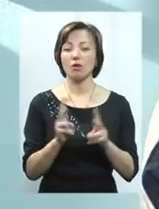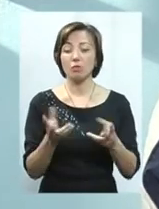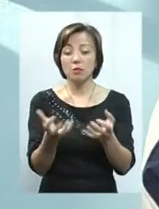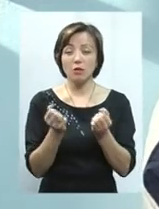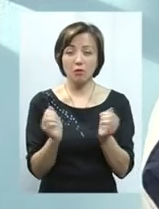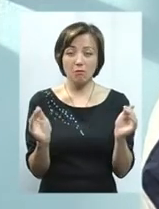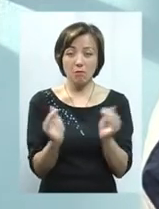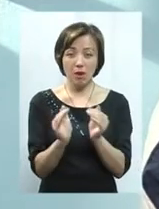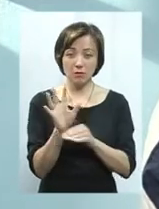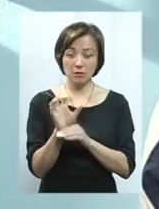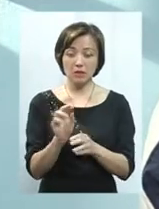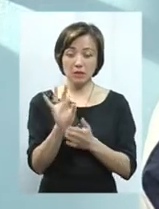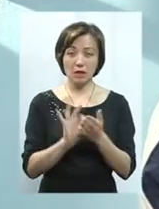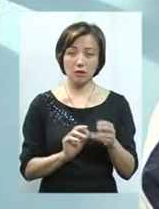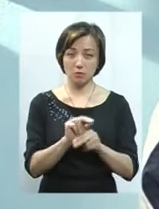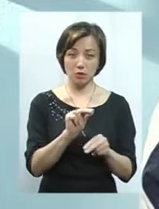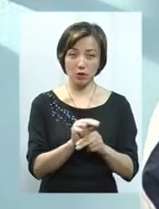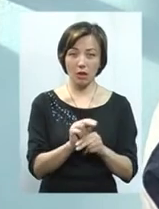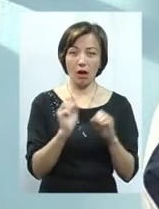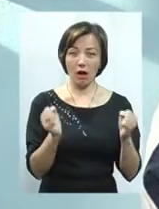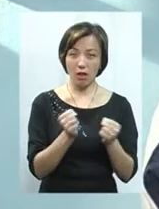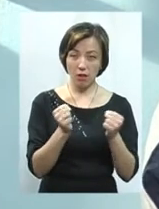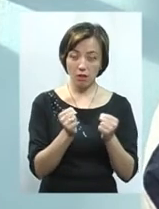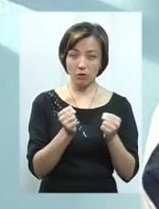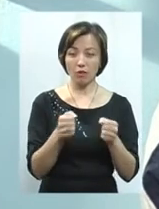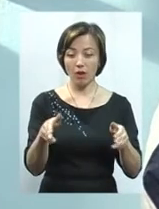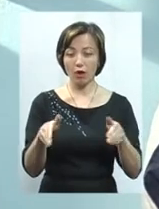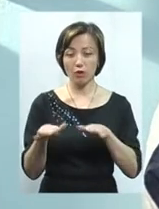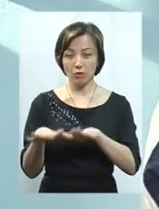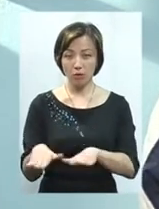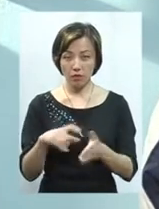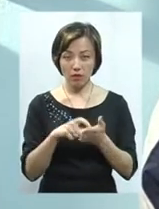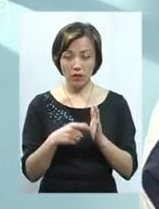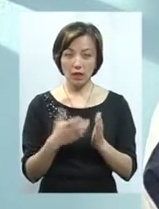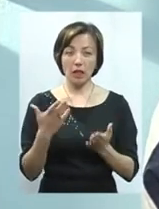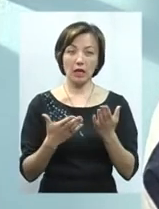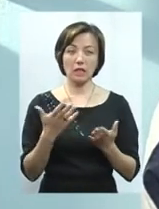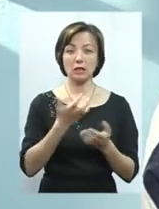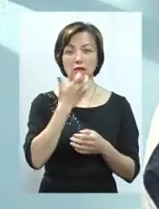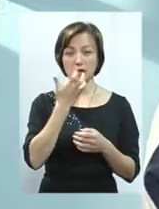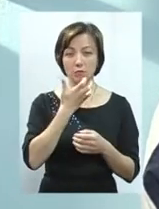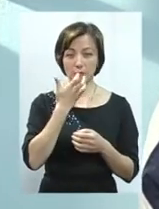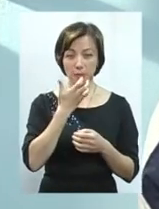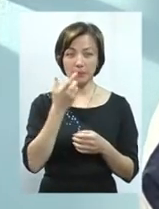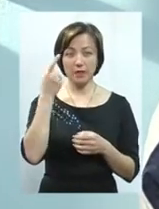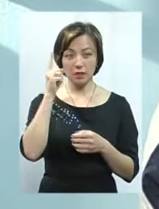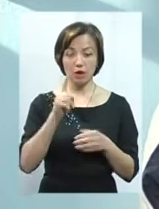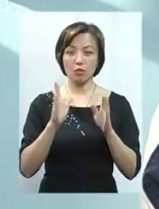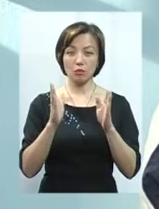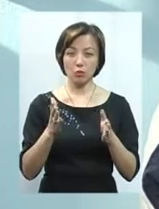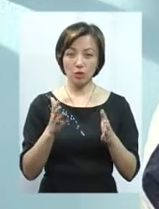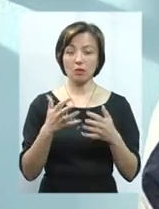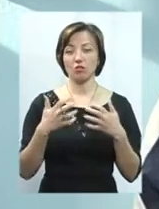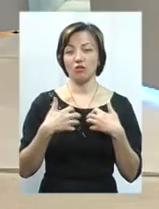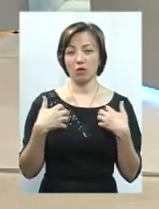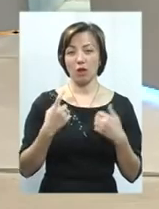маленького щенка, они сразу приучают, а если холодное время года, значит, там где-то в коридоре, в квартире, не очень приучает к квартире, знает, что будет животное